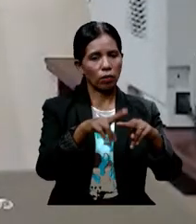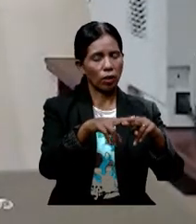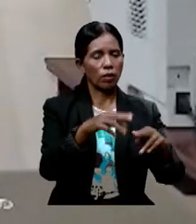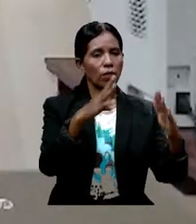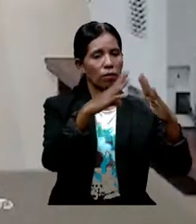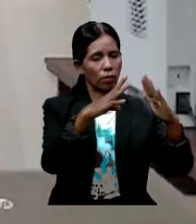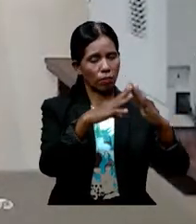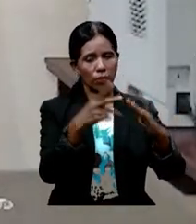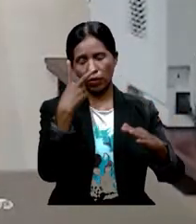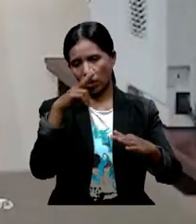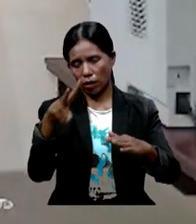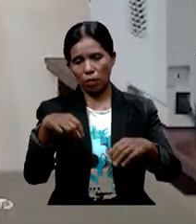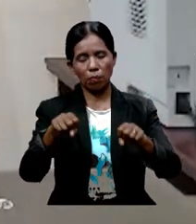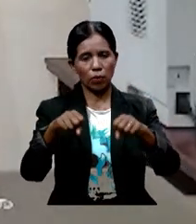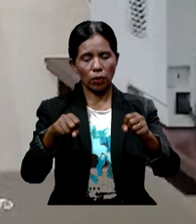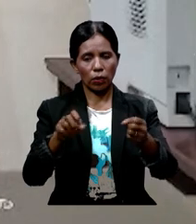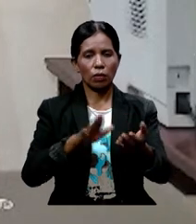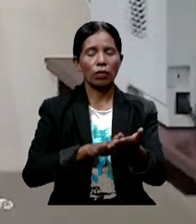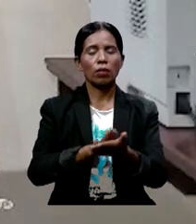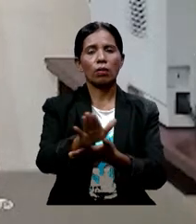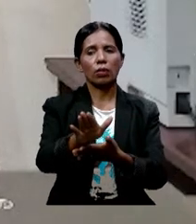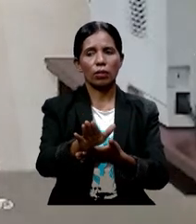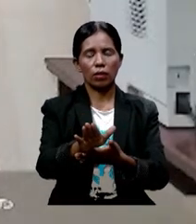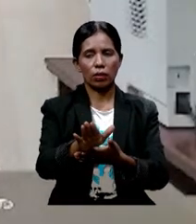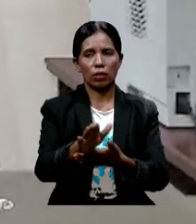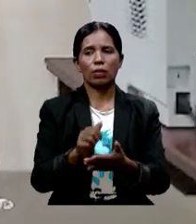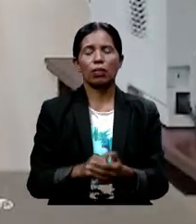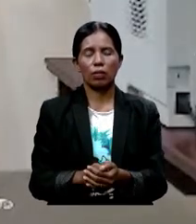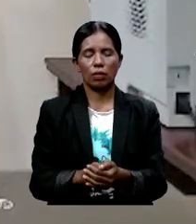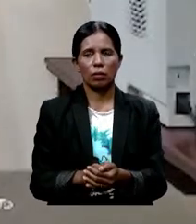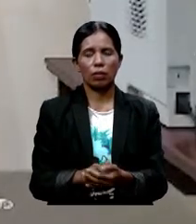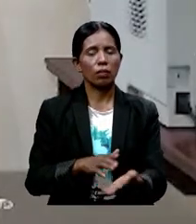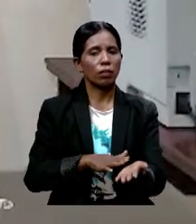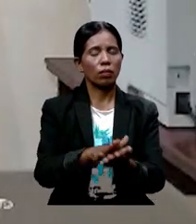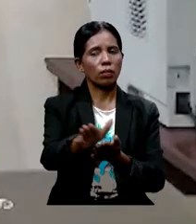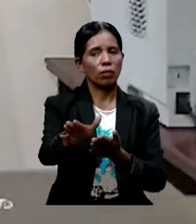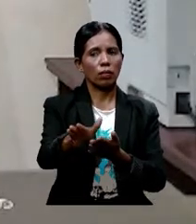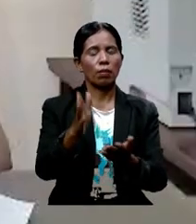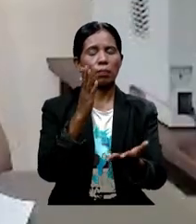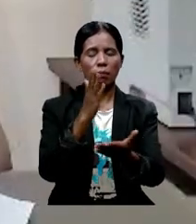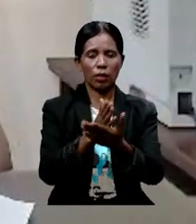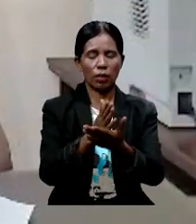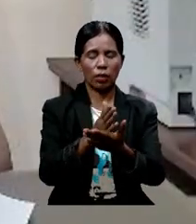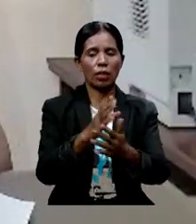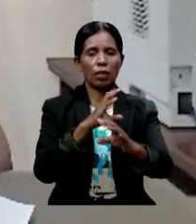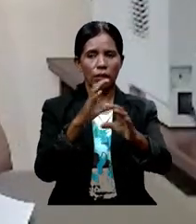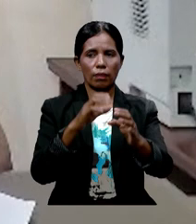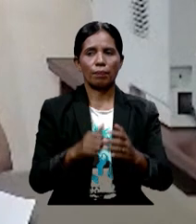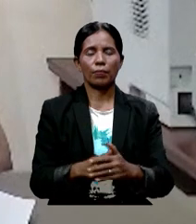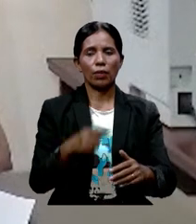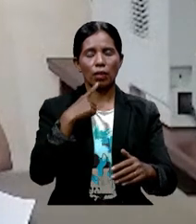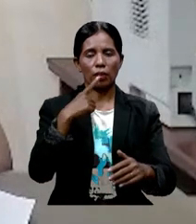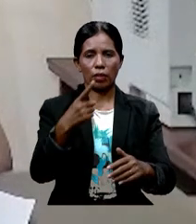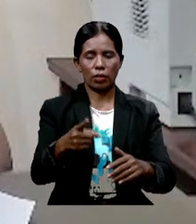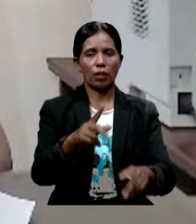motor kois maka nama roro sasi kwa ba tolo ya kare tenebe para helni okos komandante afirma ho asidenti